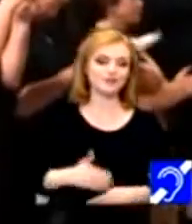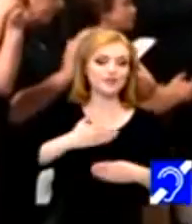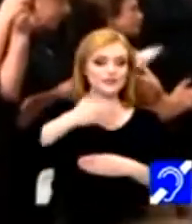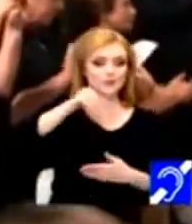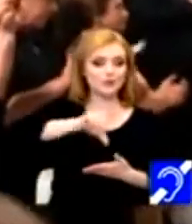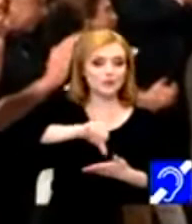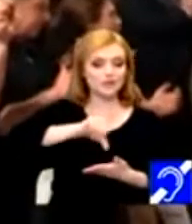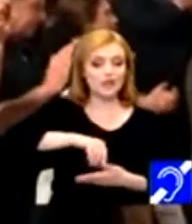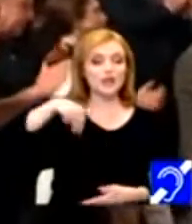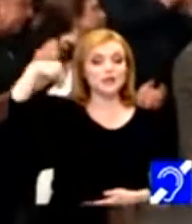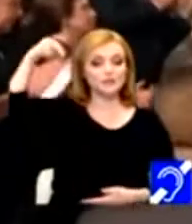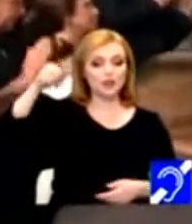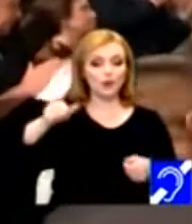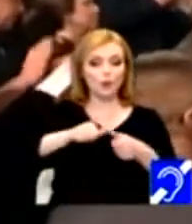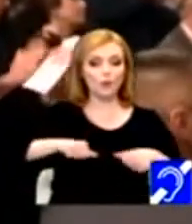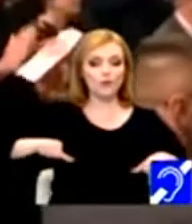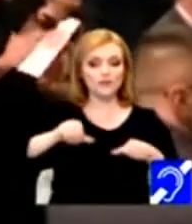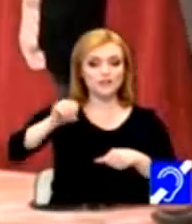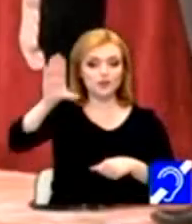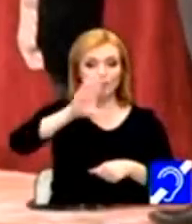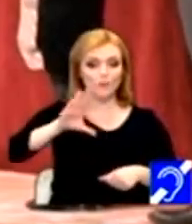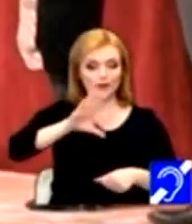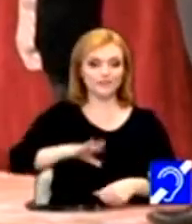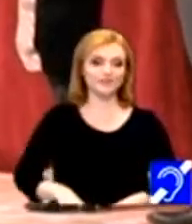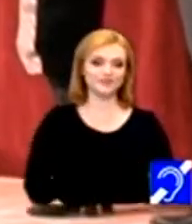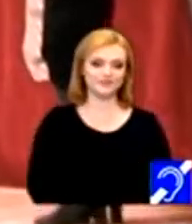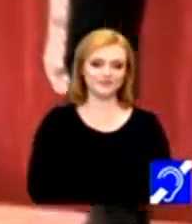a participat și președinta Comisiei Europene, Ursula von der